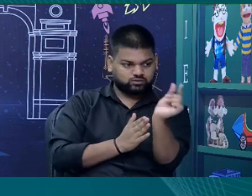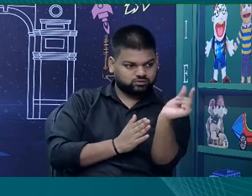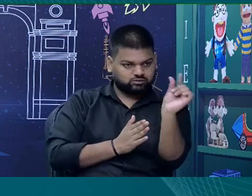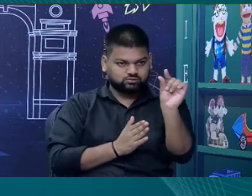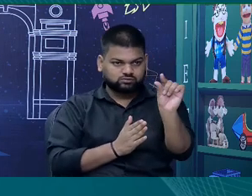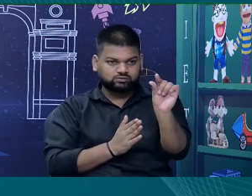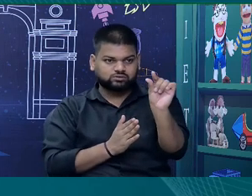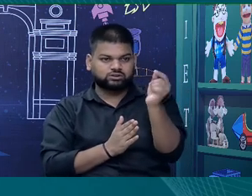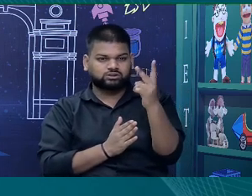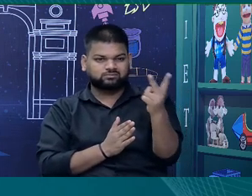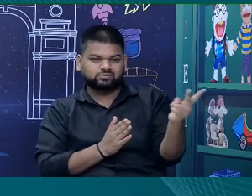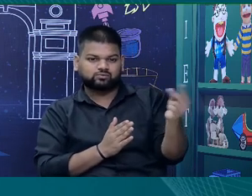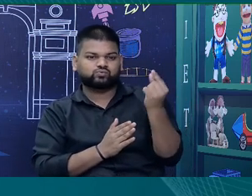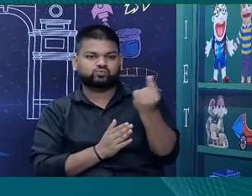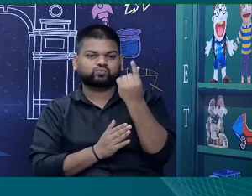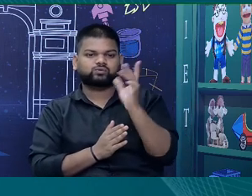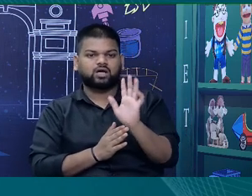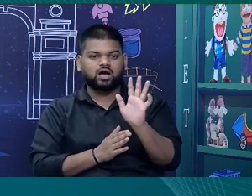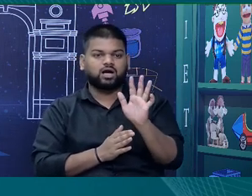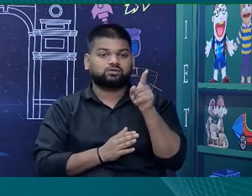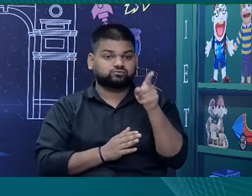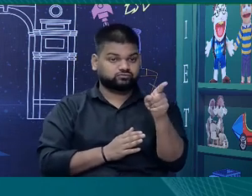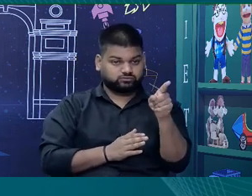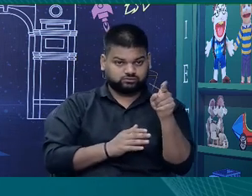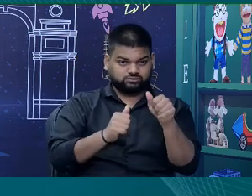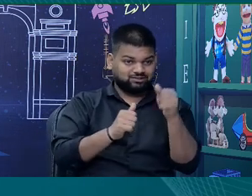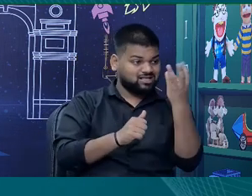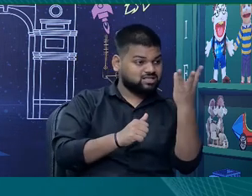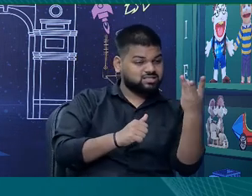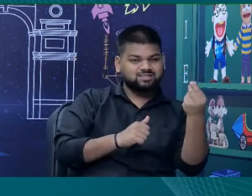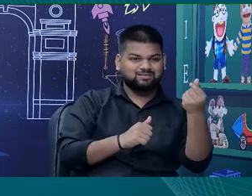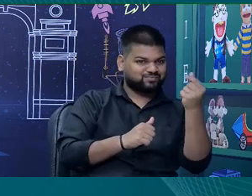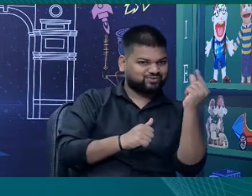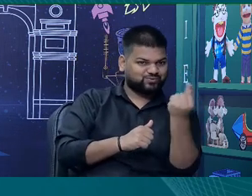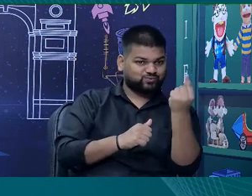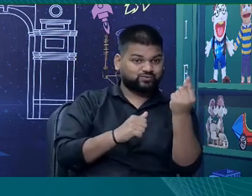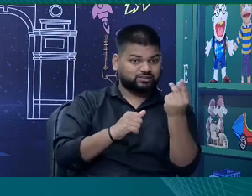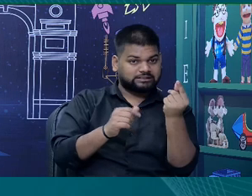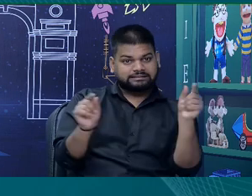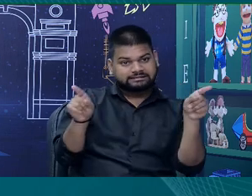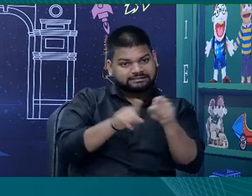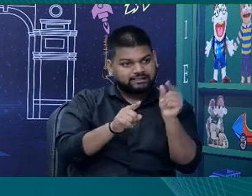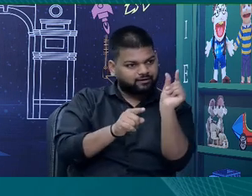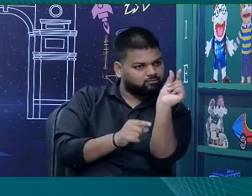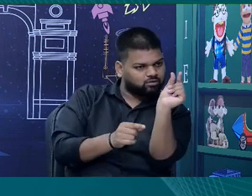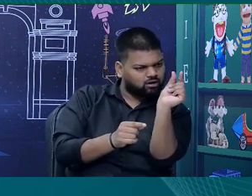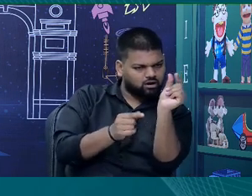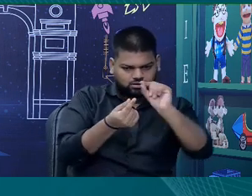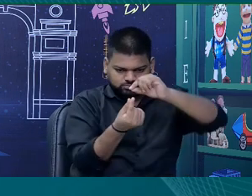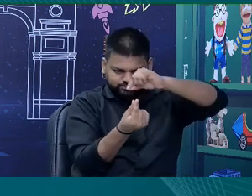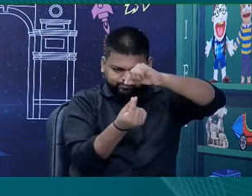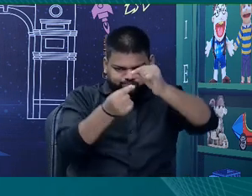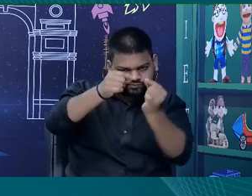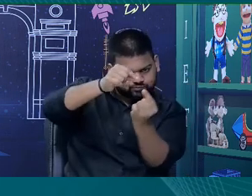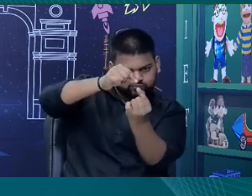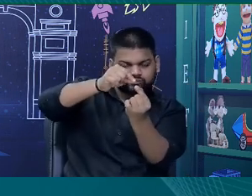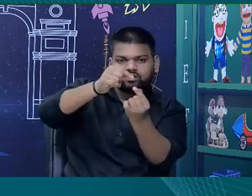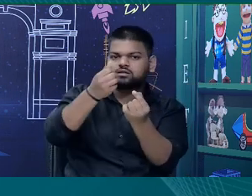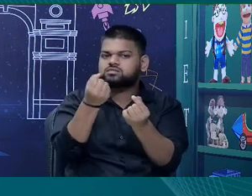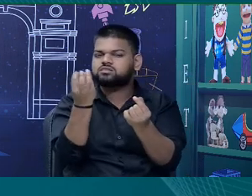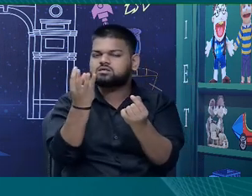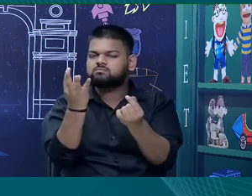अलजेब्राइक टाइप्स भी बोलते हैं जिसका उसे करके आप वैरियेबल्स और डिफरेंट टाइप्स ऑफ ब्रैकेट को दिनो करते हैं तो इसके आज